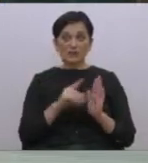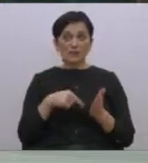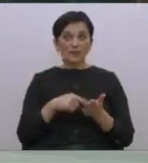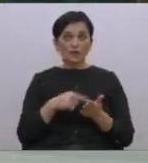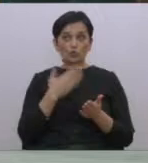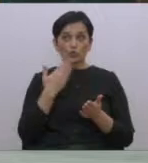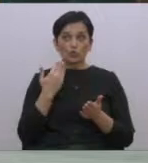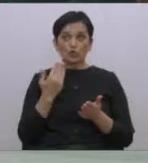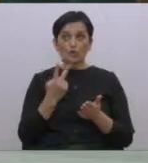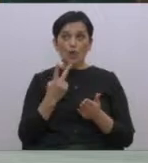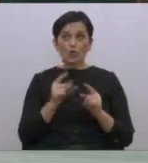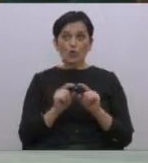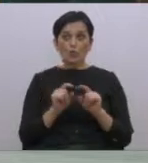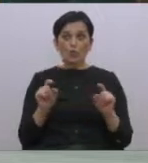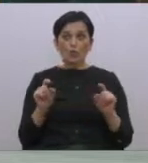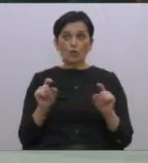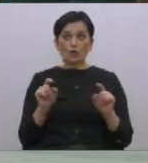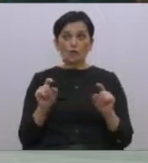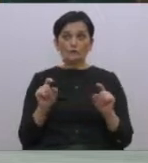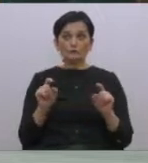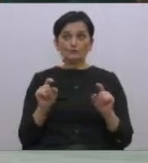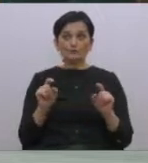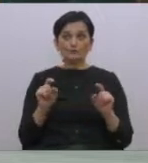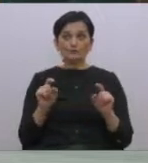Kitrobi araris, meori muhle.